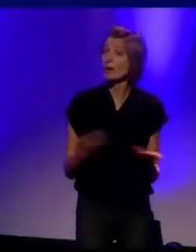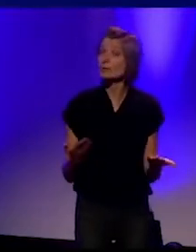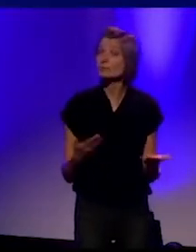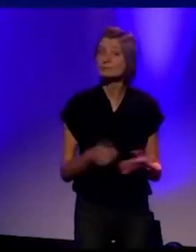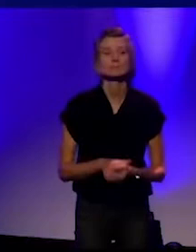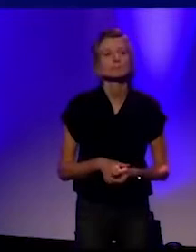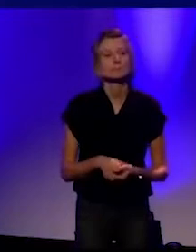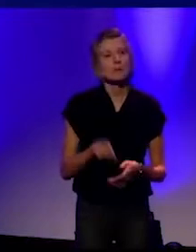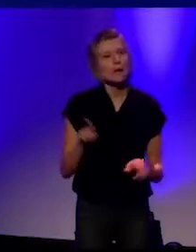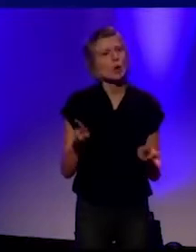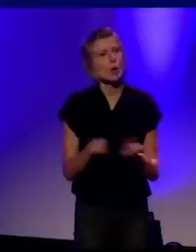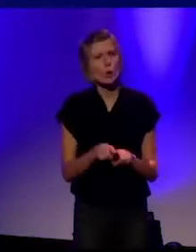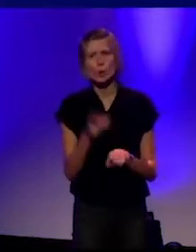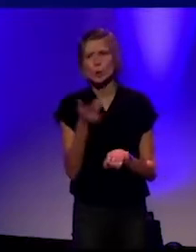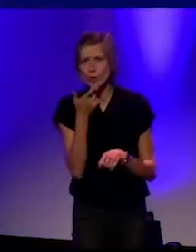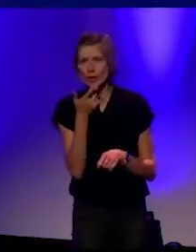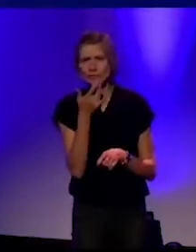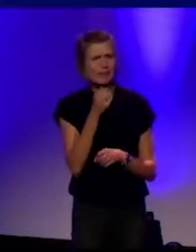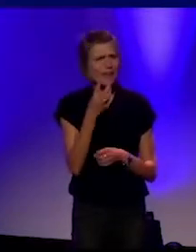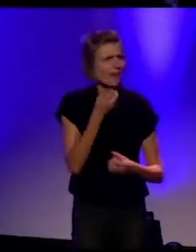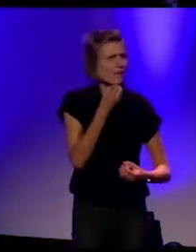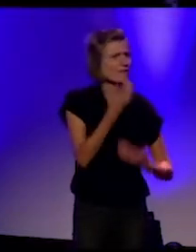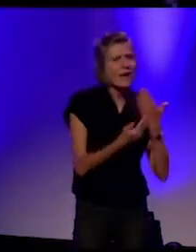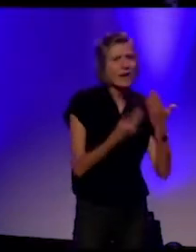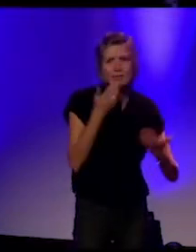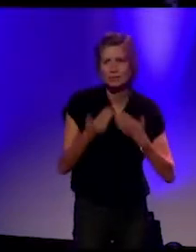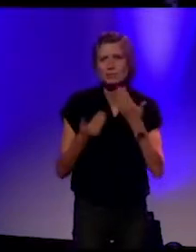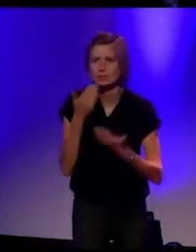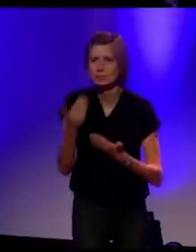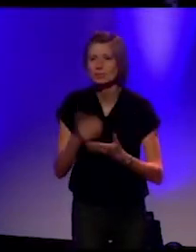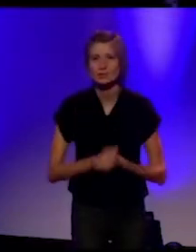Maar ik wil u tegelijkertijd ook wel uitdagen met enkele vragen.